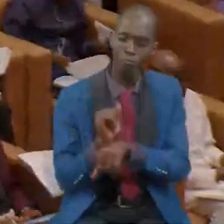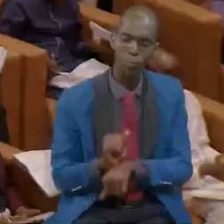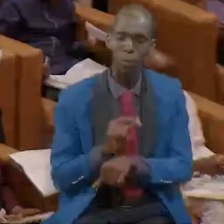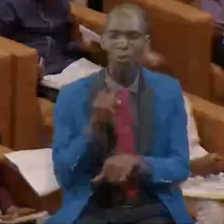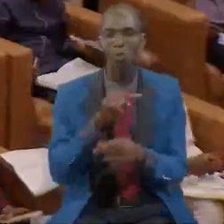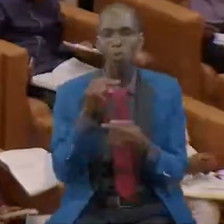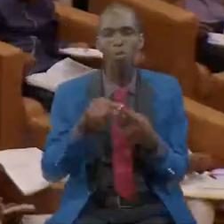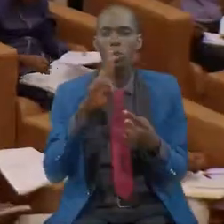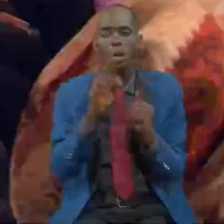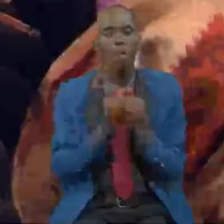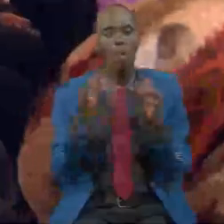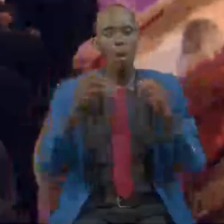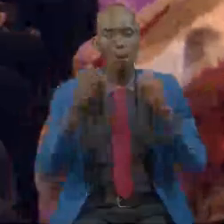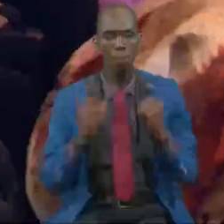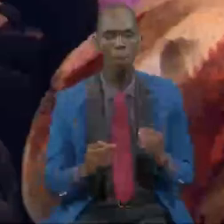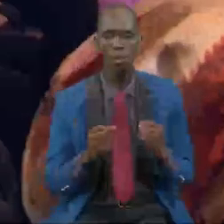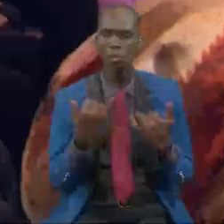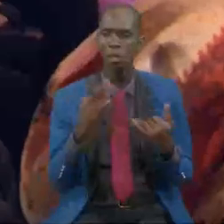et sans aide. Vous serez affranchi.